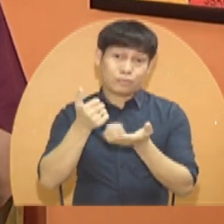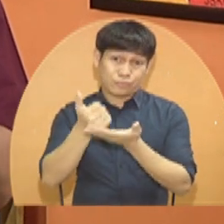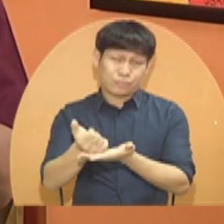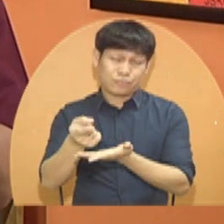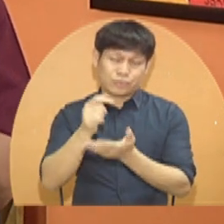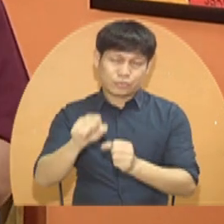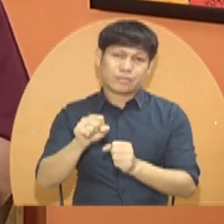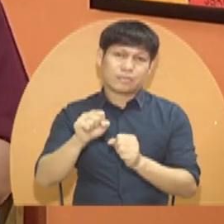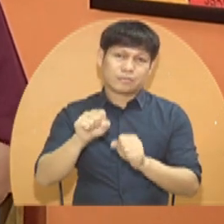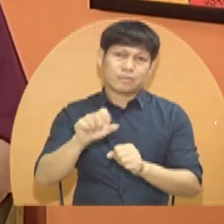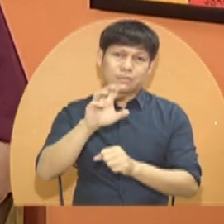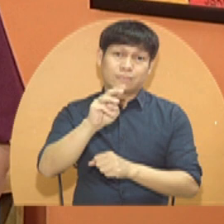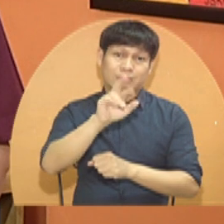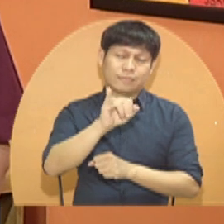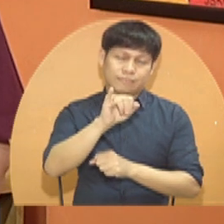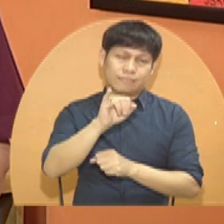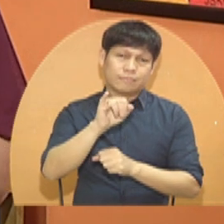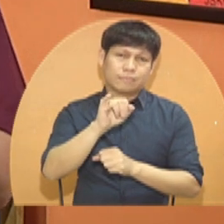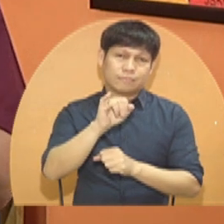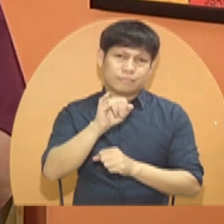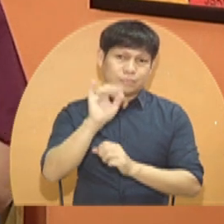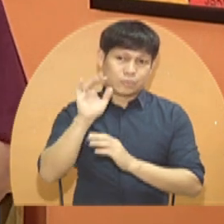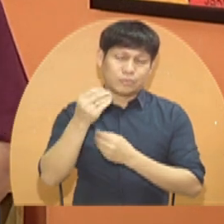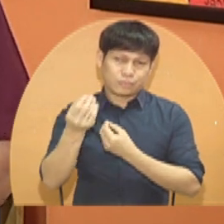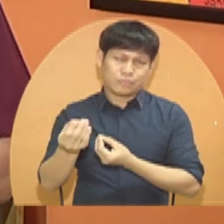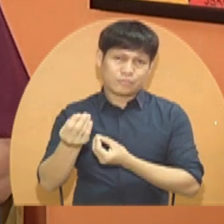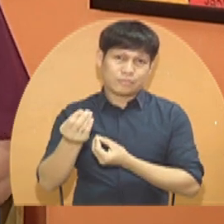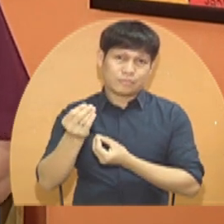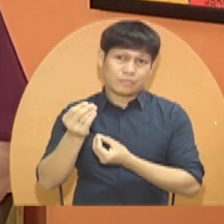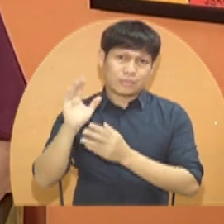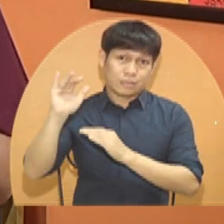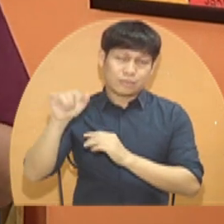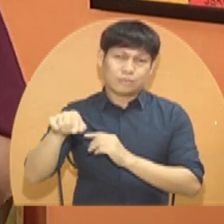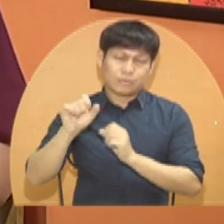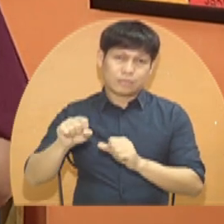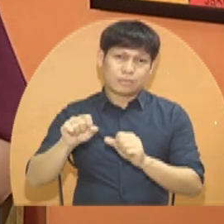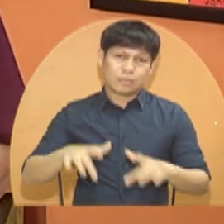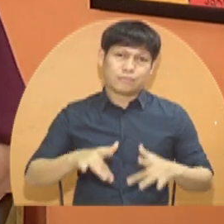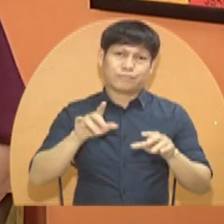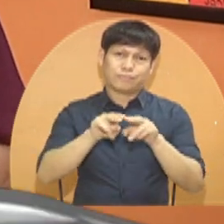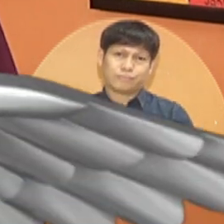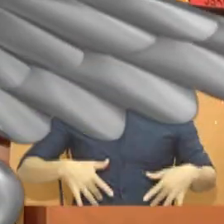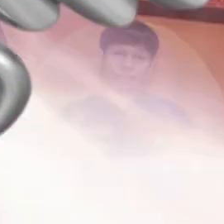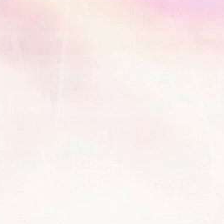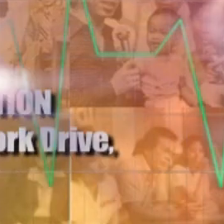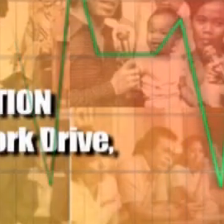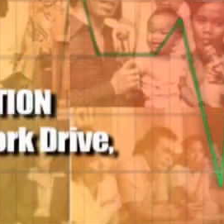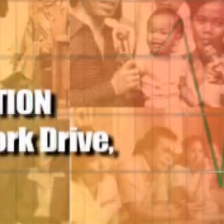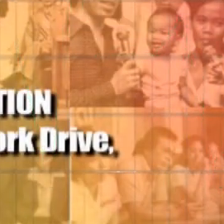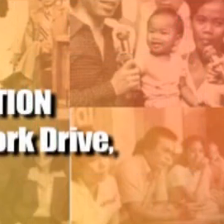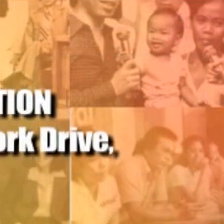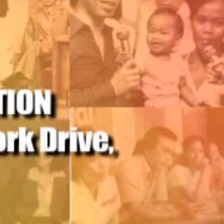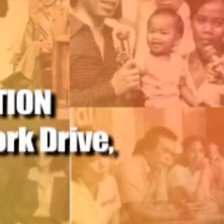para makapag-MRI muli. Bigyan natin ng pag-asa na makabalik siya sa normal na pamumuhay.